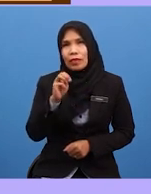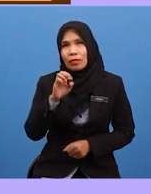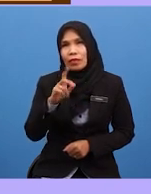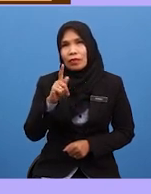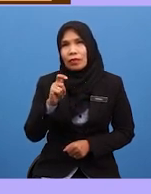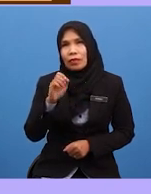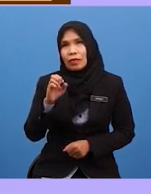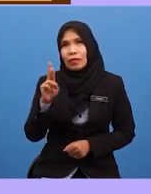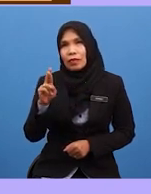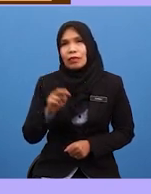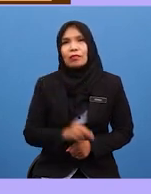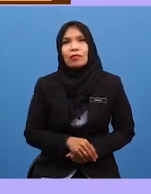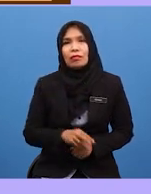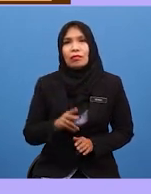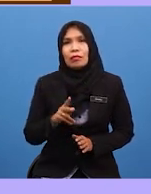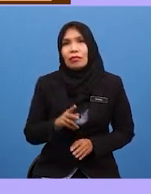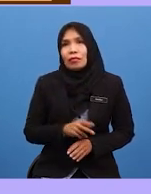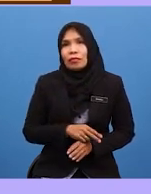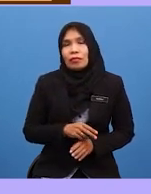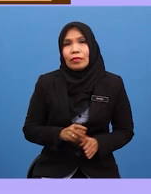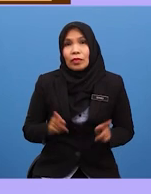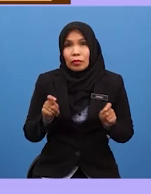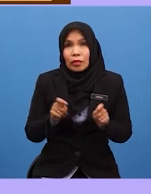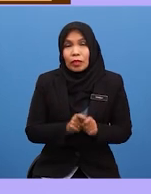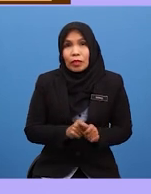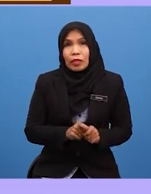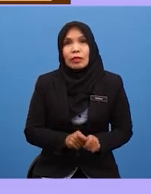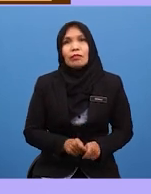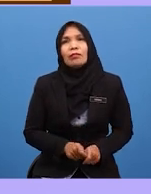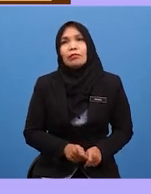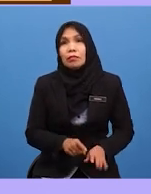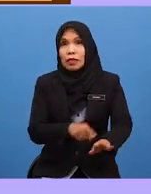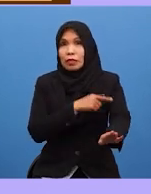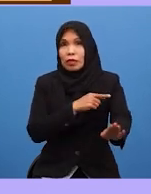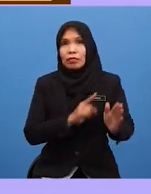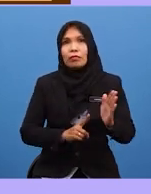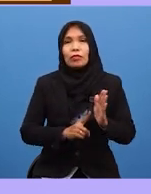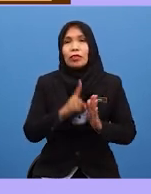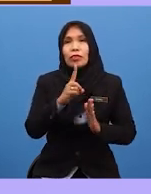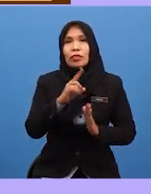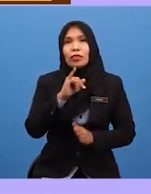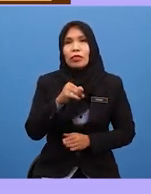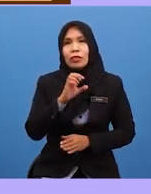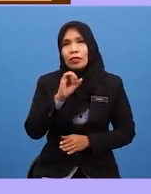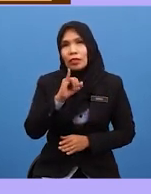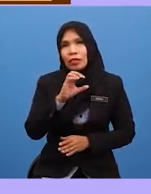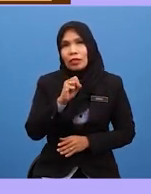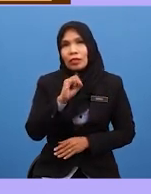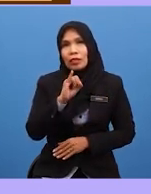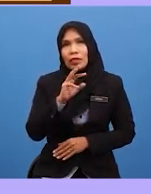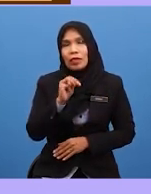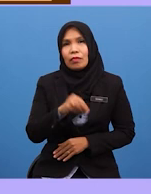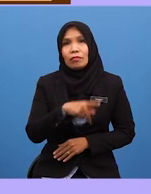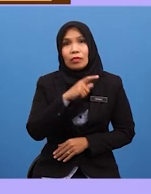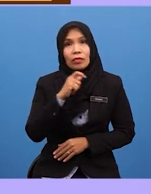panjang, tinggi, jisim kering dan jisim segar melawan